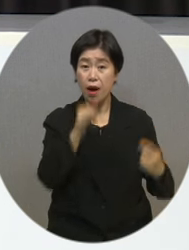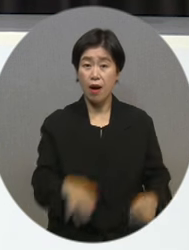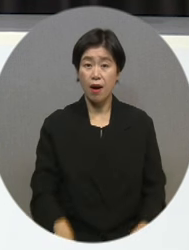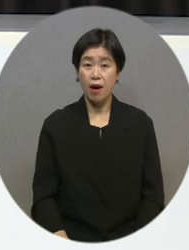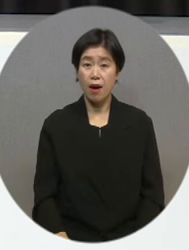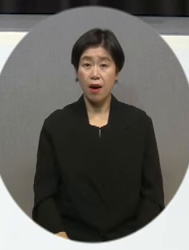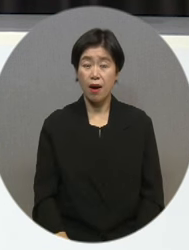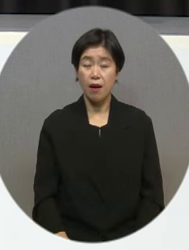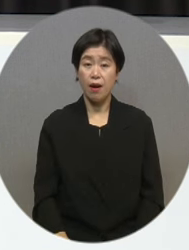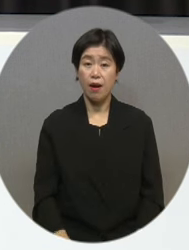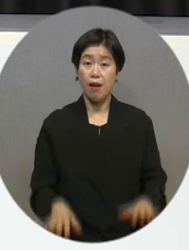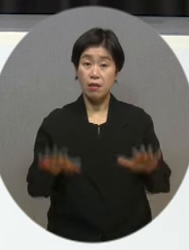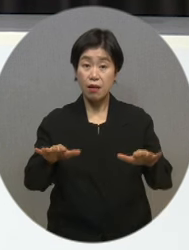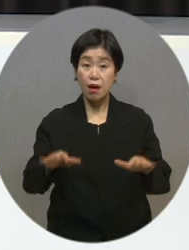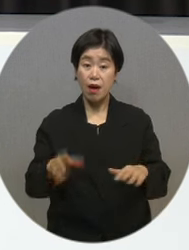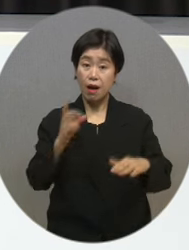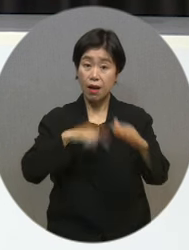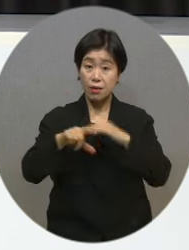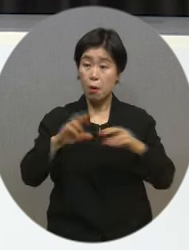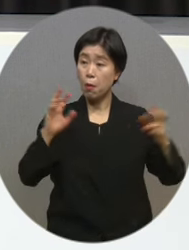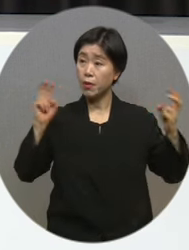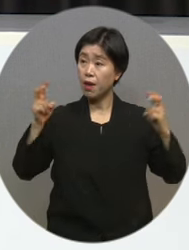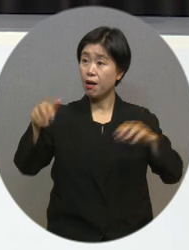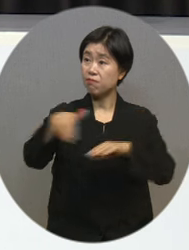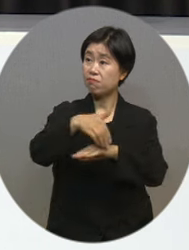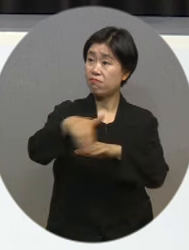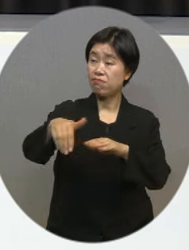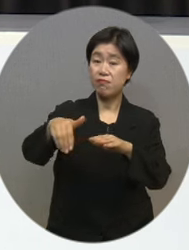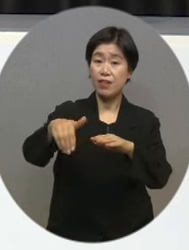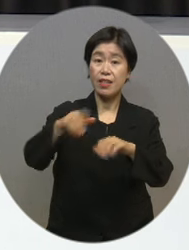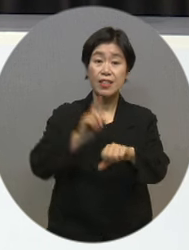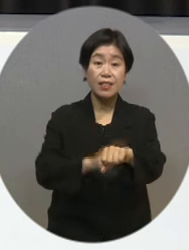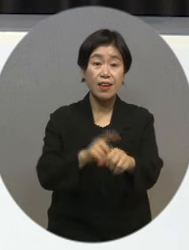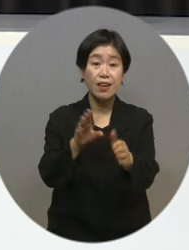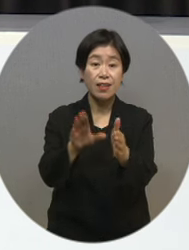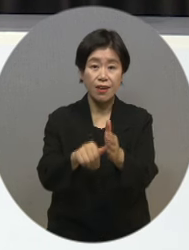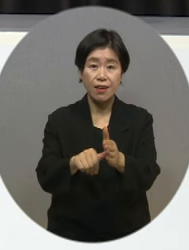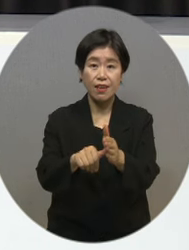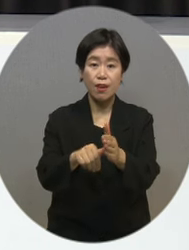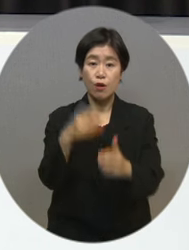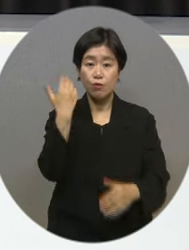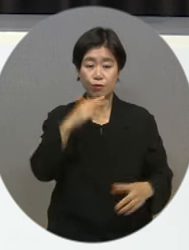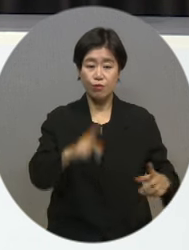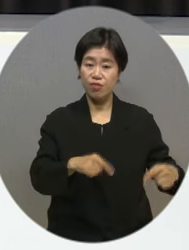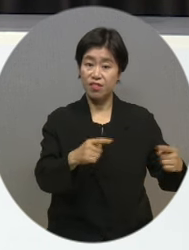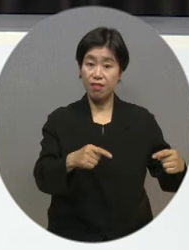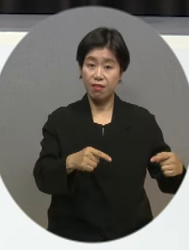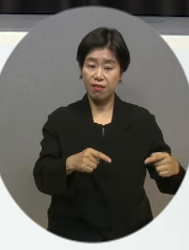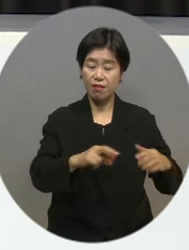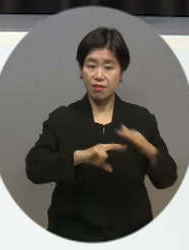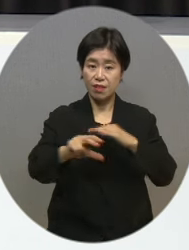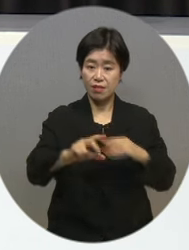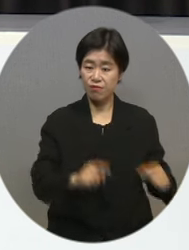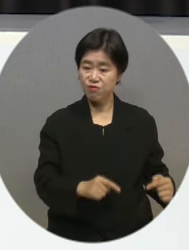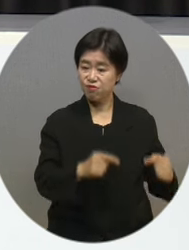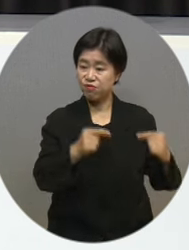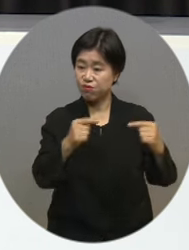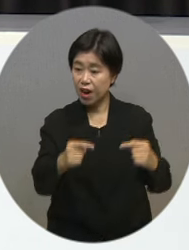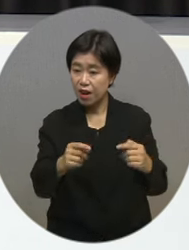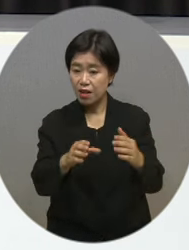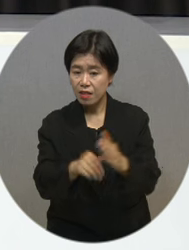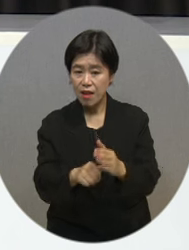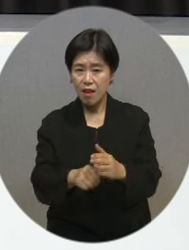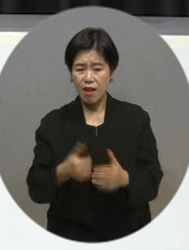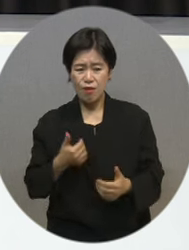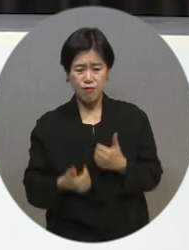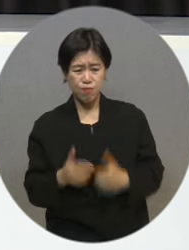시간에 지하철 타러 일체 타고 나오시면, 왜 하필이면 이 바쁜 시간에 나오셔가지고 이렇게 서로